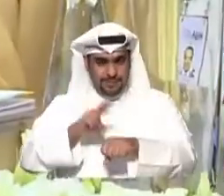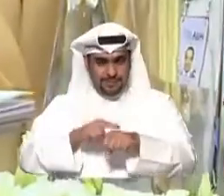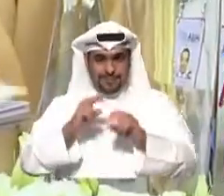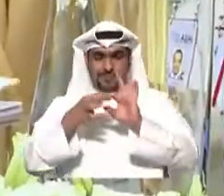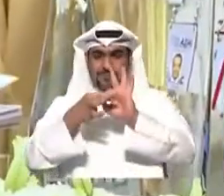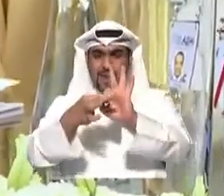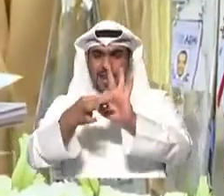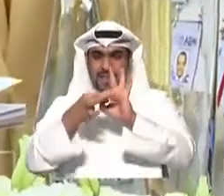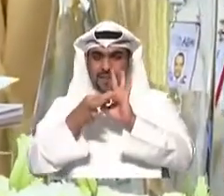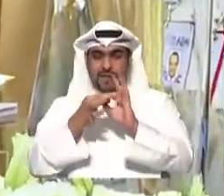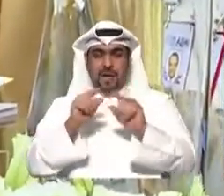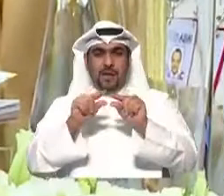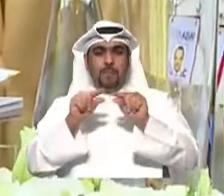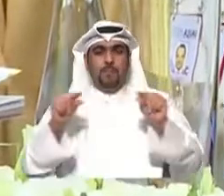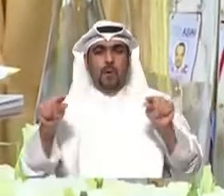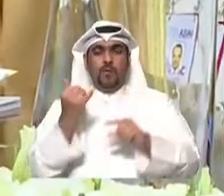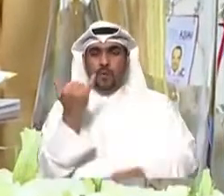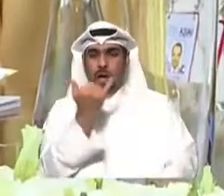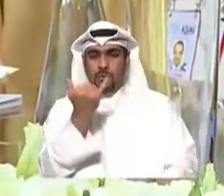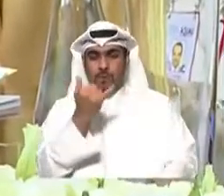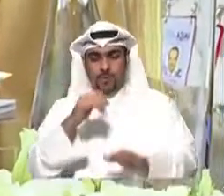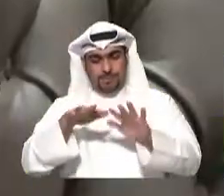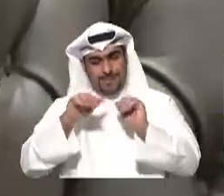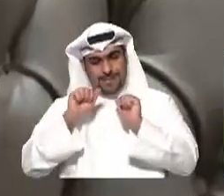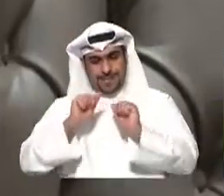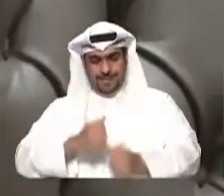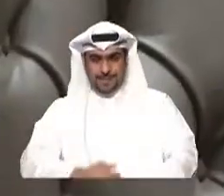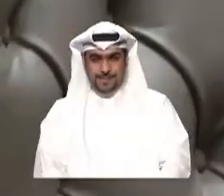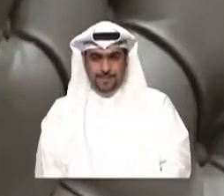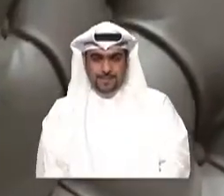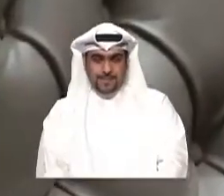على الساحتين الإقليمية والدولية.